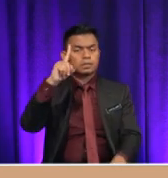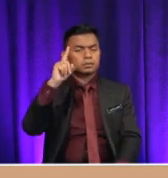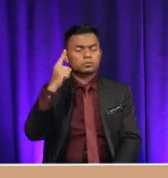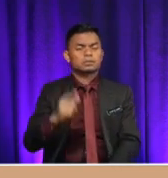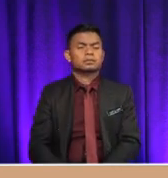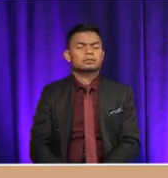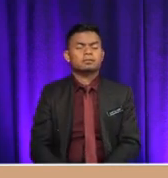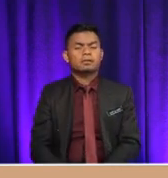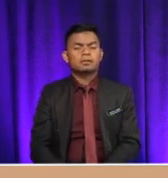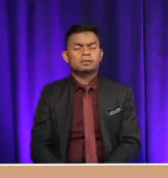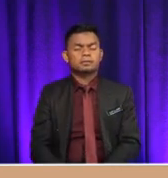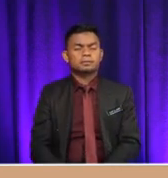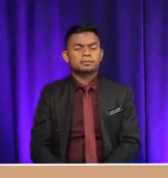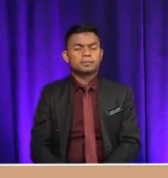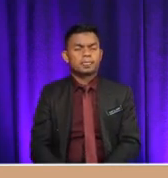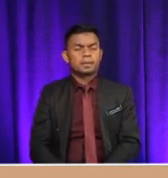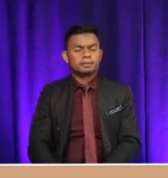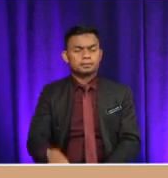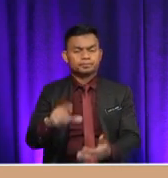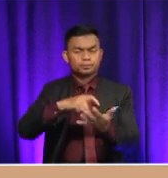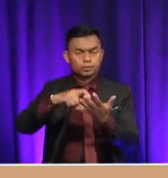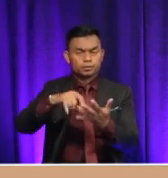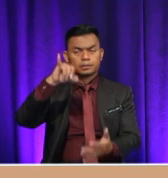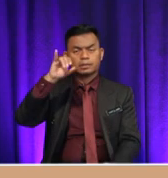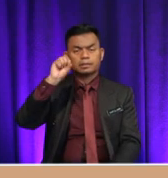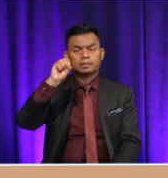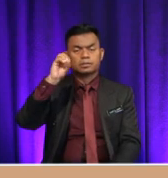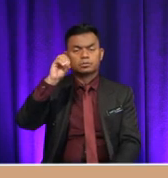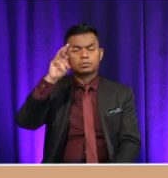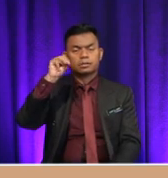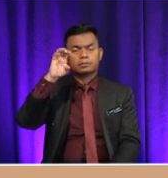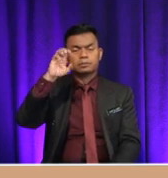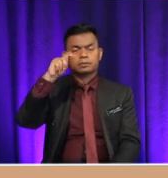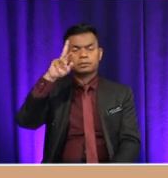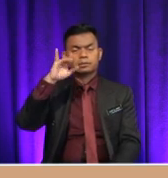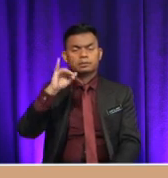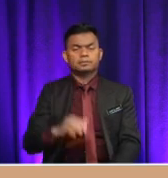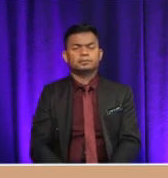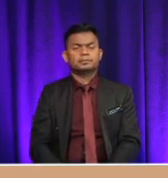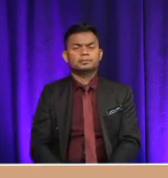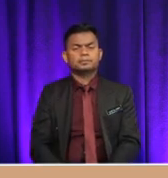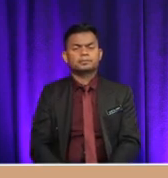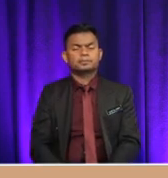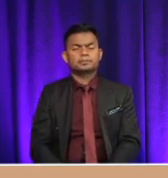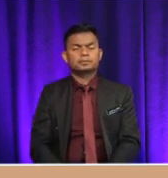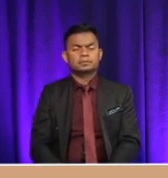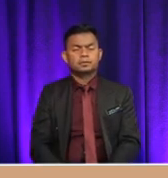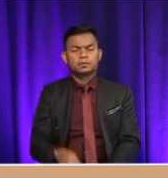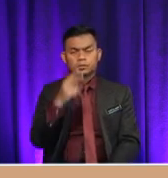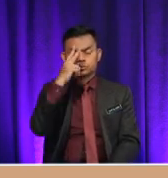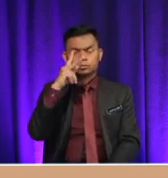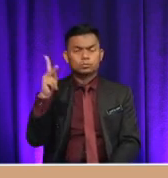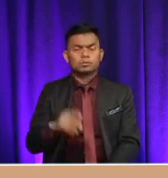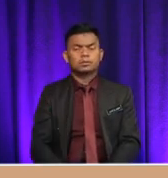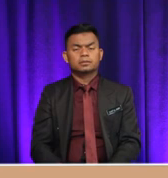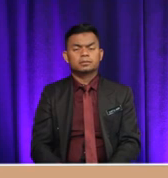Oke ini lukisan isometri pandangan 3 dimensi ini nampak arah aliran air ditunjukkan dekat sini dekat